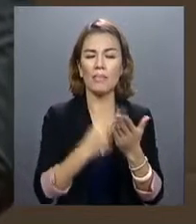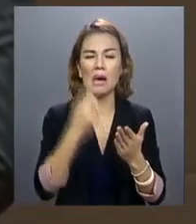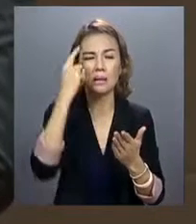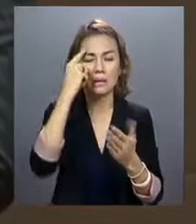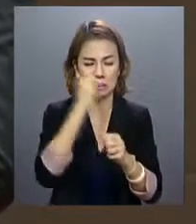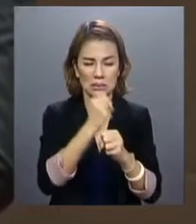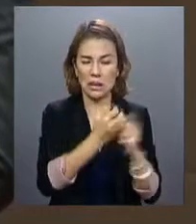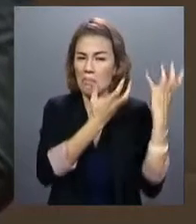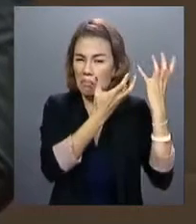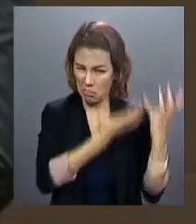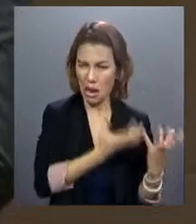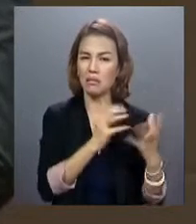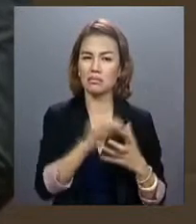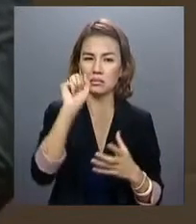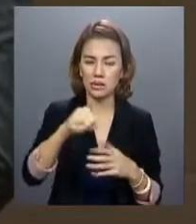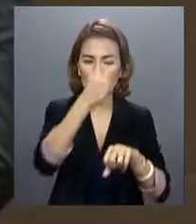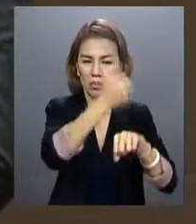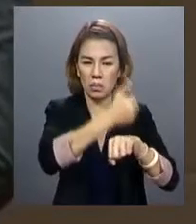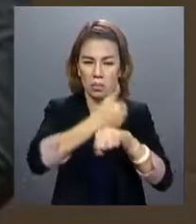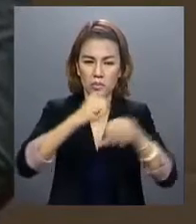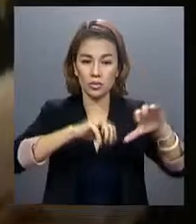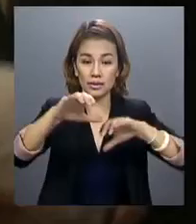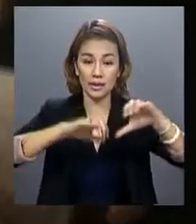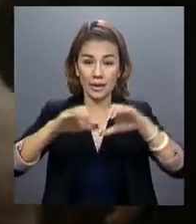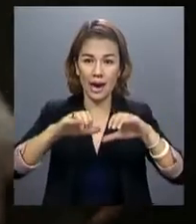านที่เป็นผู้บริหารในระดับต่าง